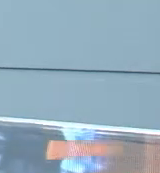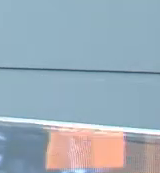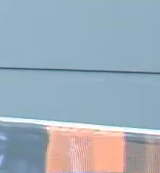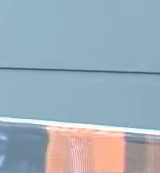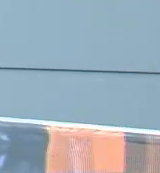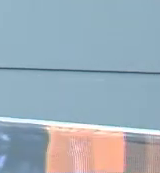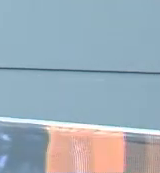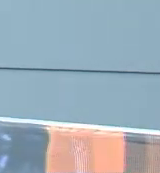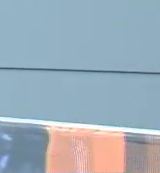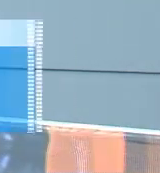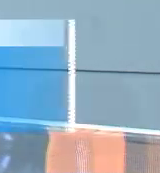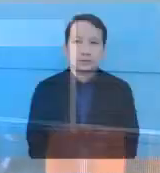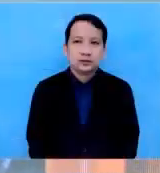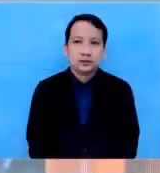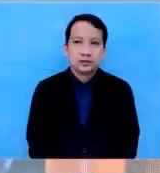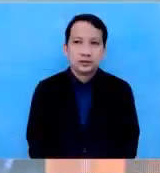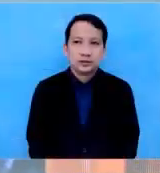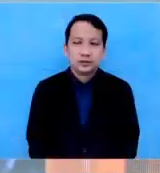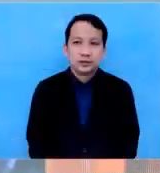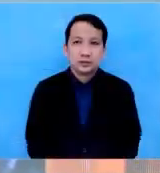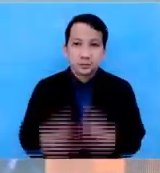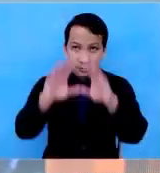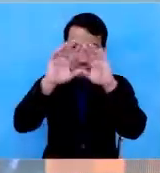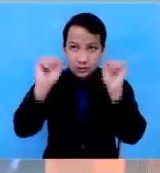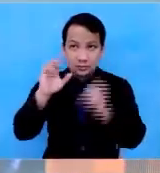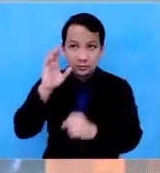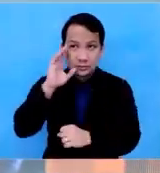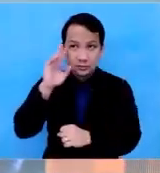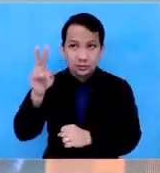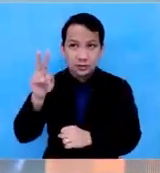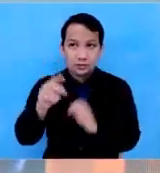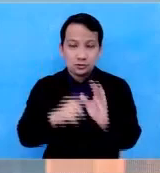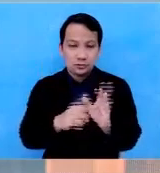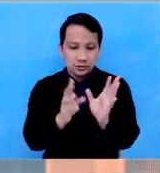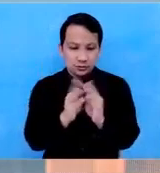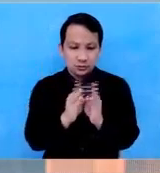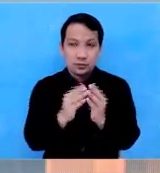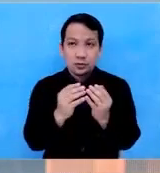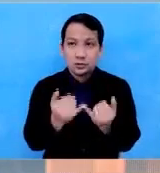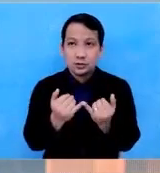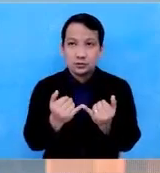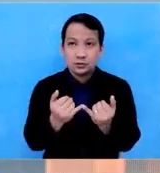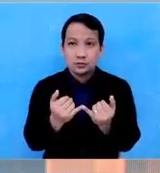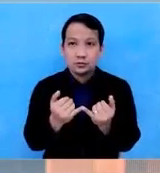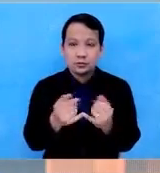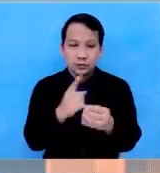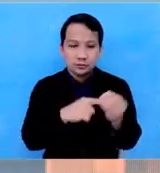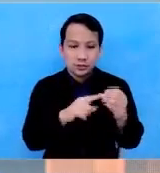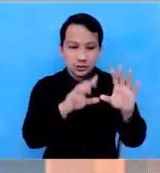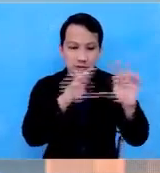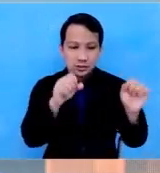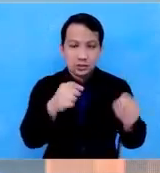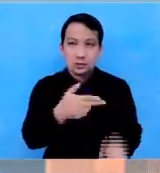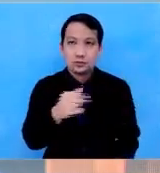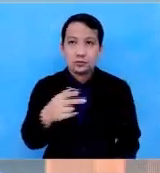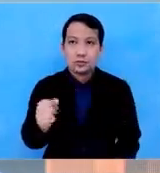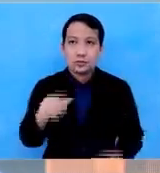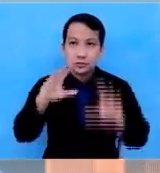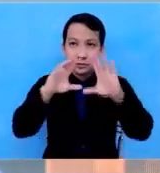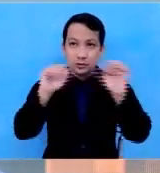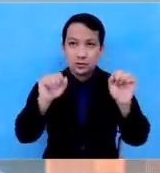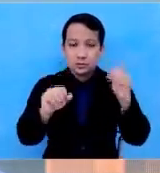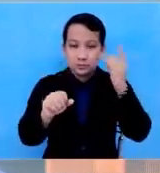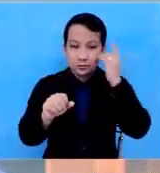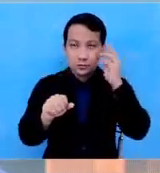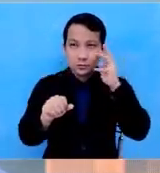Nakikipagpulong si Pangulong Bongbong Marcos kay Indonesian President Joko Widodo ngayong araw. Pero bago yan, una munang hinarap ng Pangulo ang Pinoy community